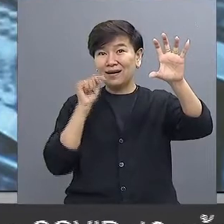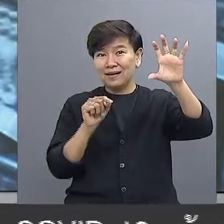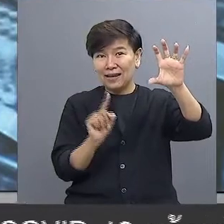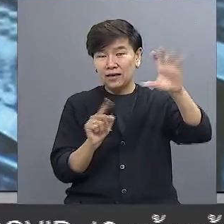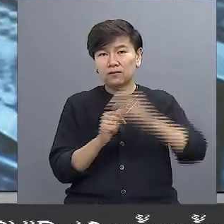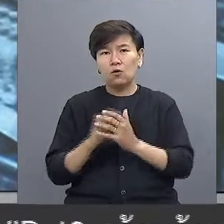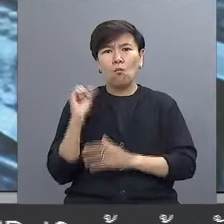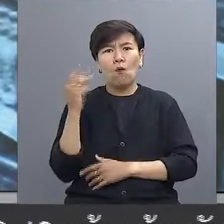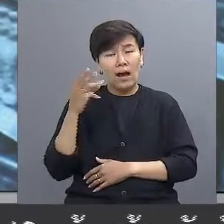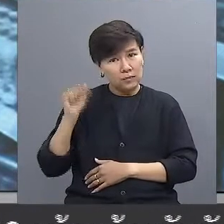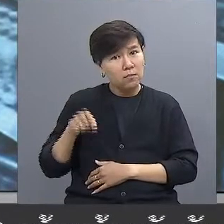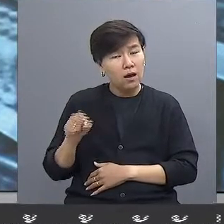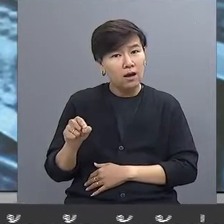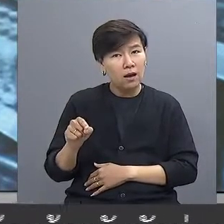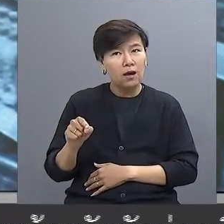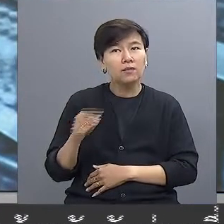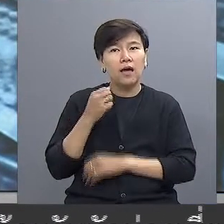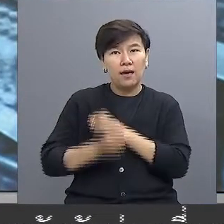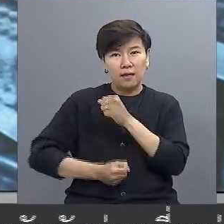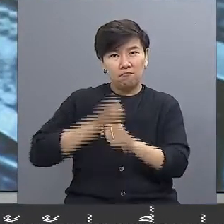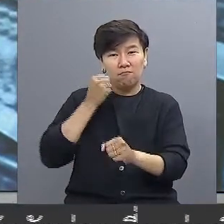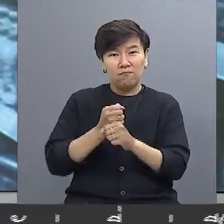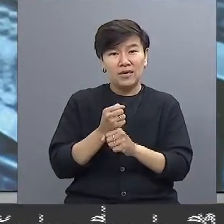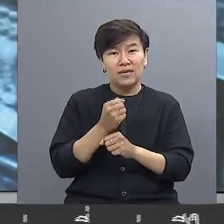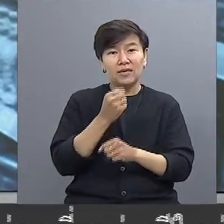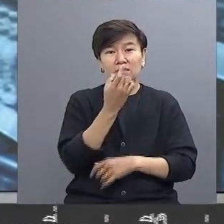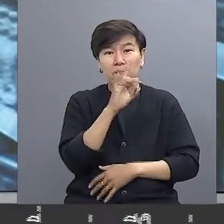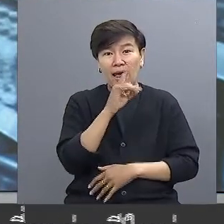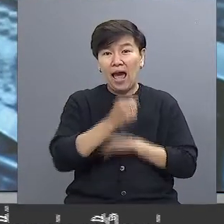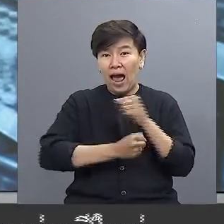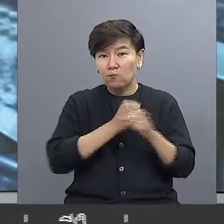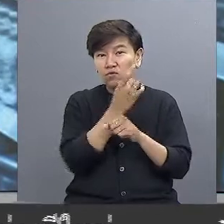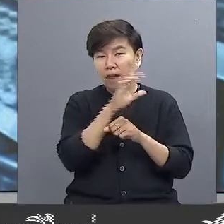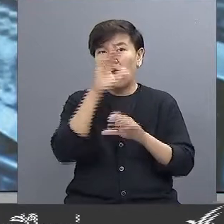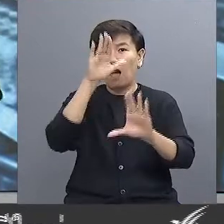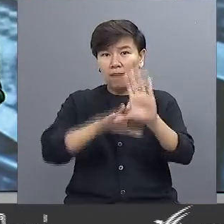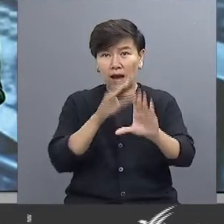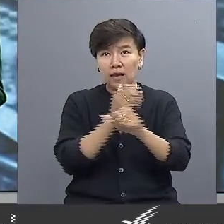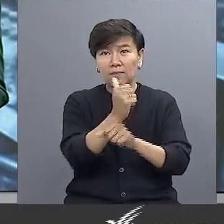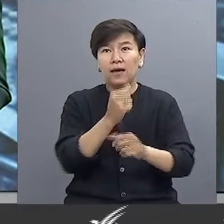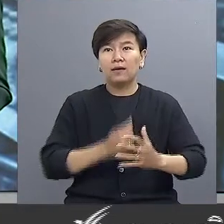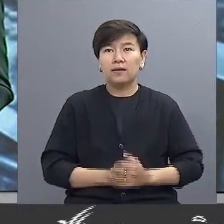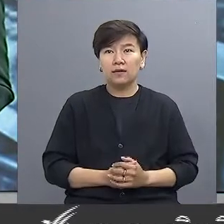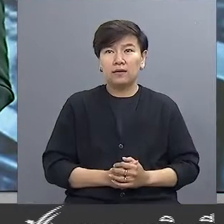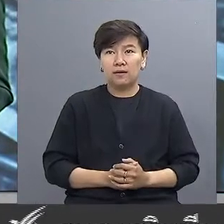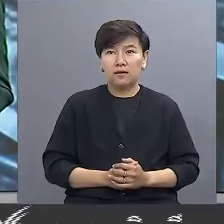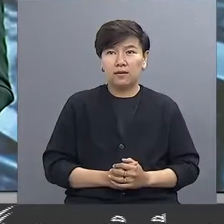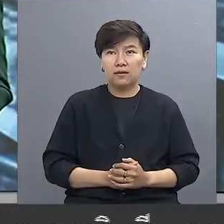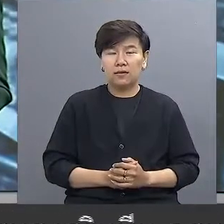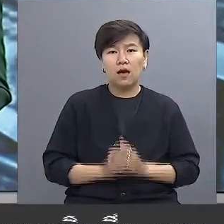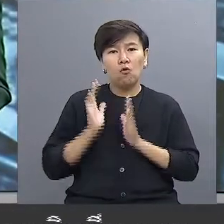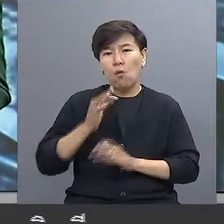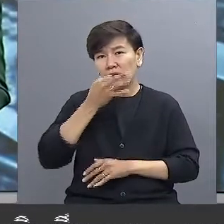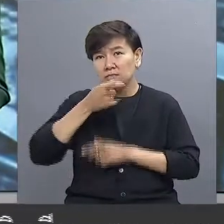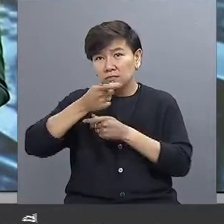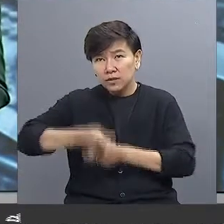เปิดกว้าง 18ปีก็สมัครได้แม้ว่าผู้ค้ารายย่อยจะบอกว่าเออเป็นคนที่ได้รับเงินโดยตรงเกษตรกรแล้วก็